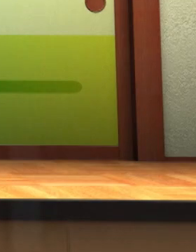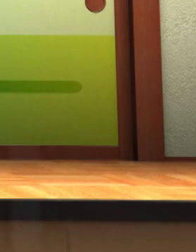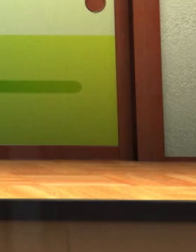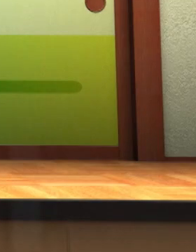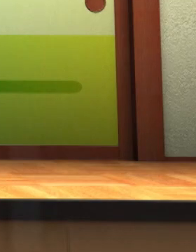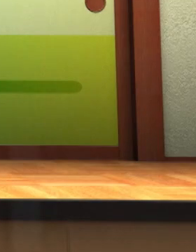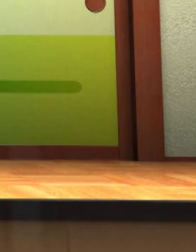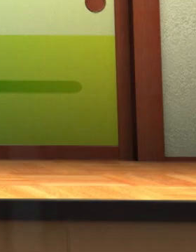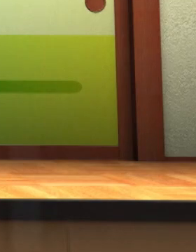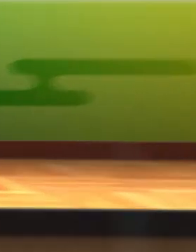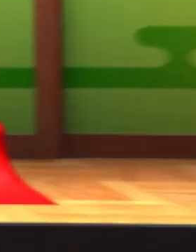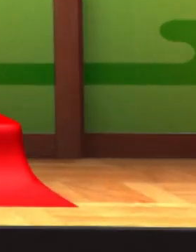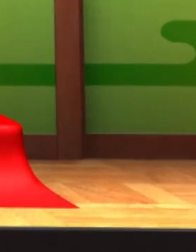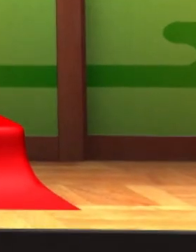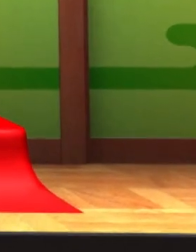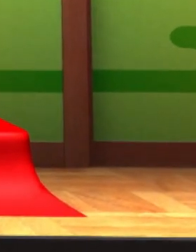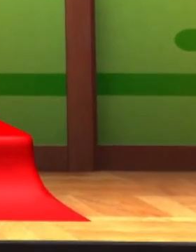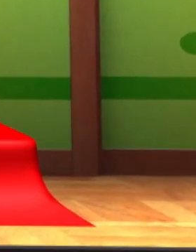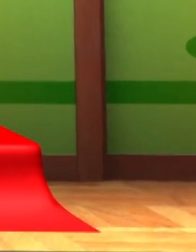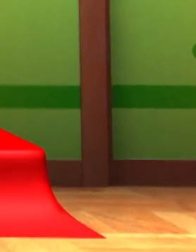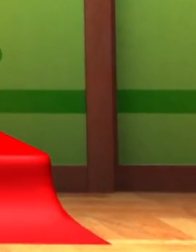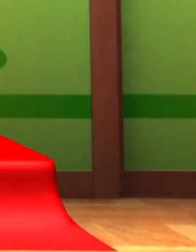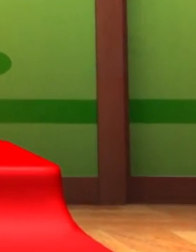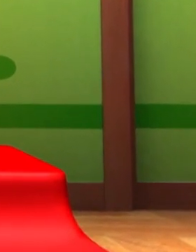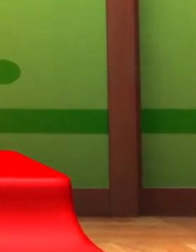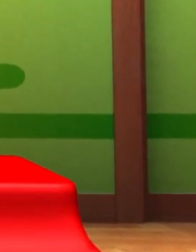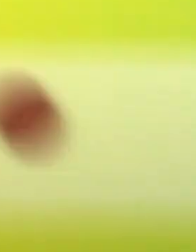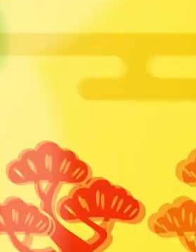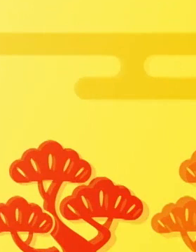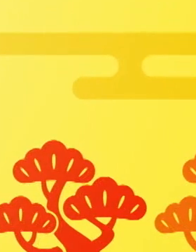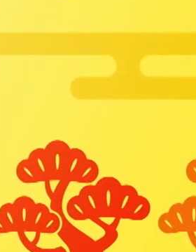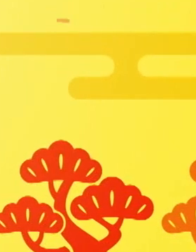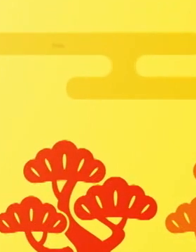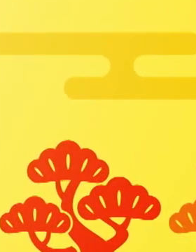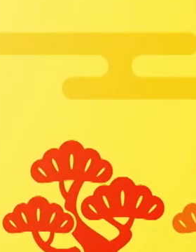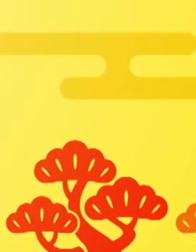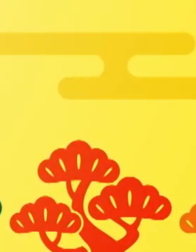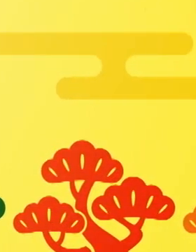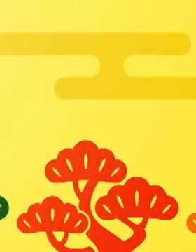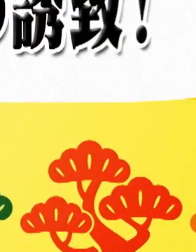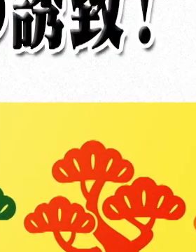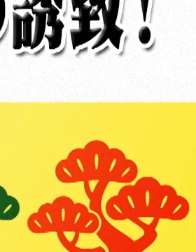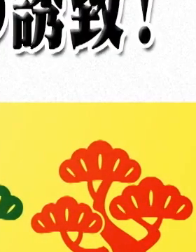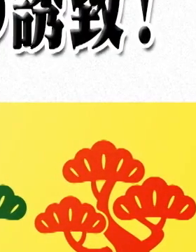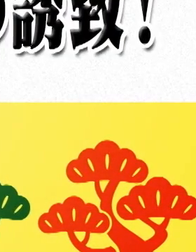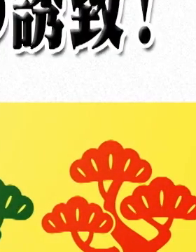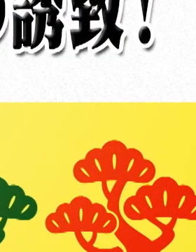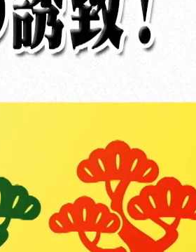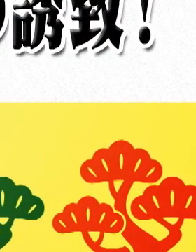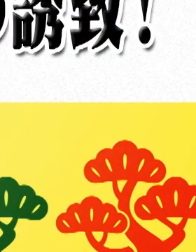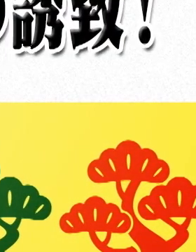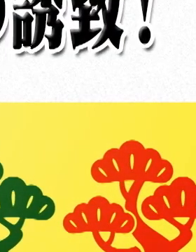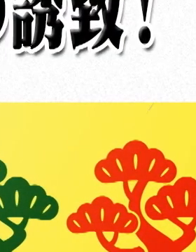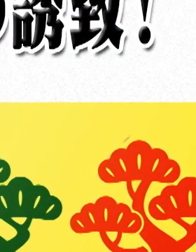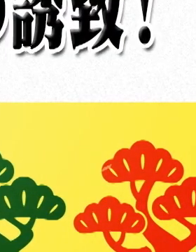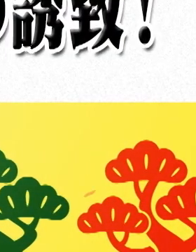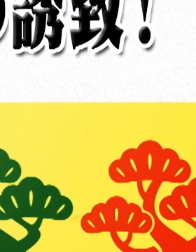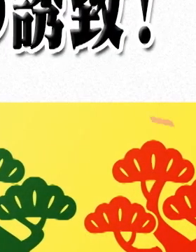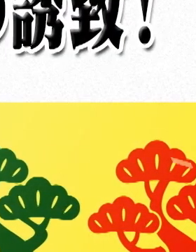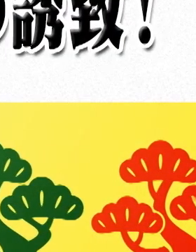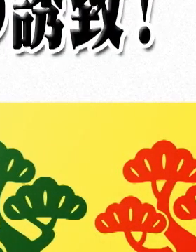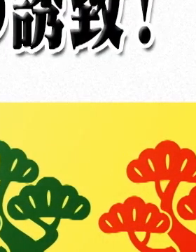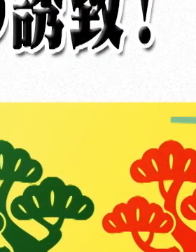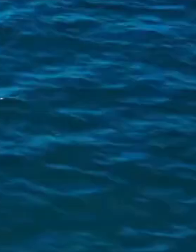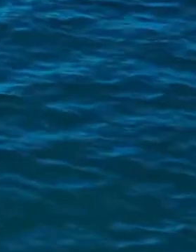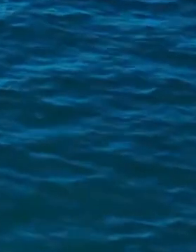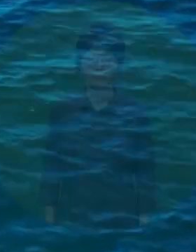始まり始まり、今日の焦点北九州。お題は日本各地と航路でつながる客船